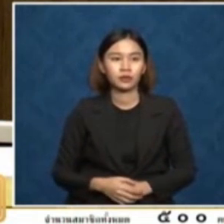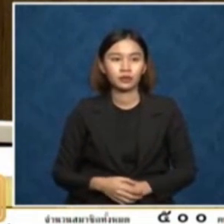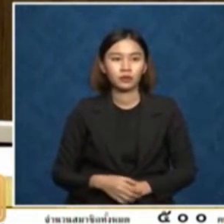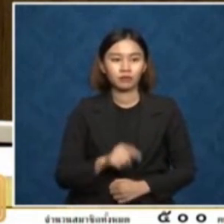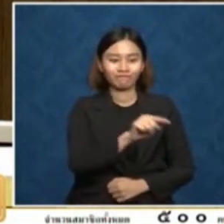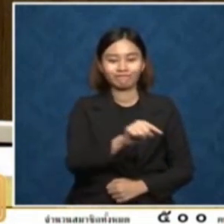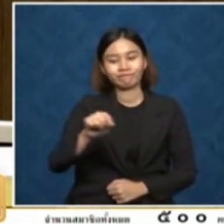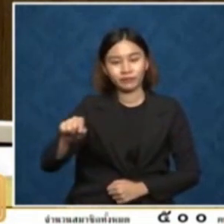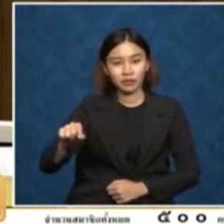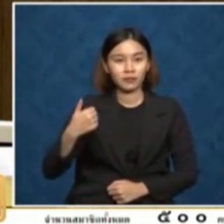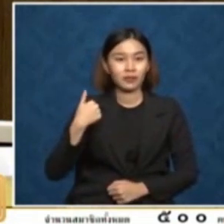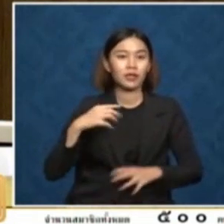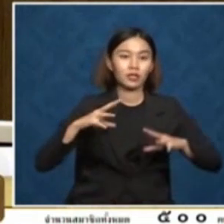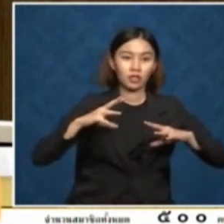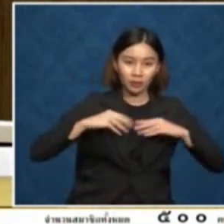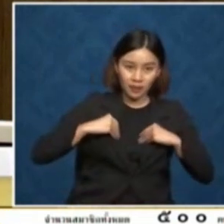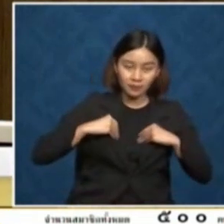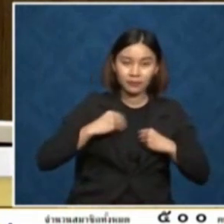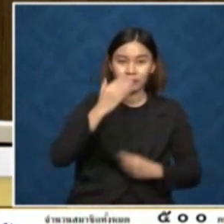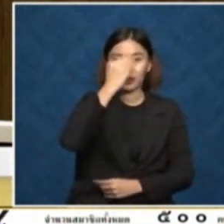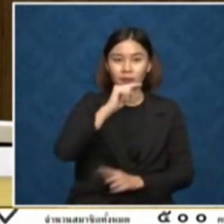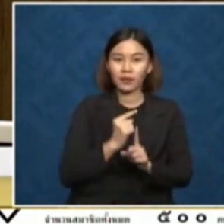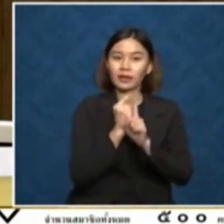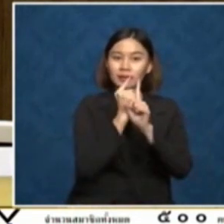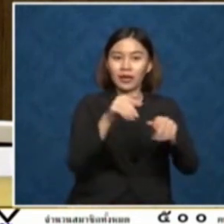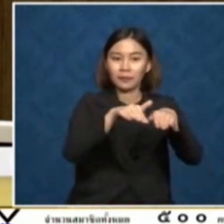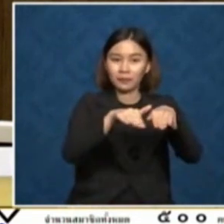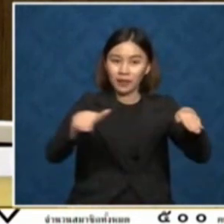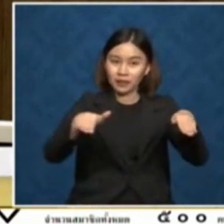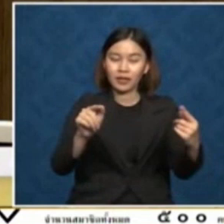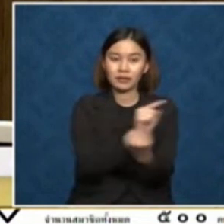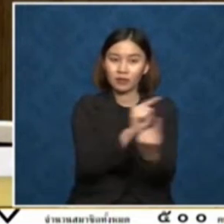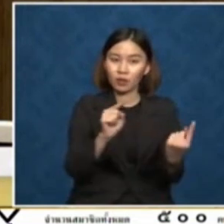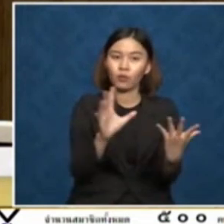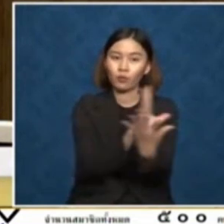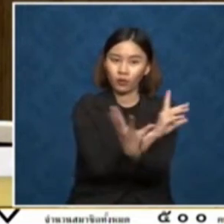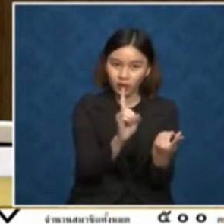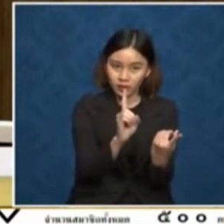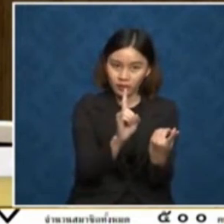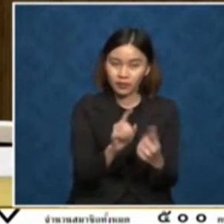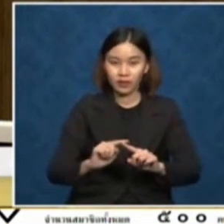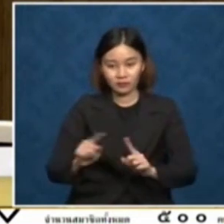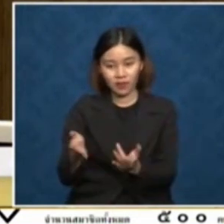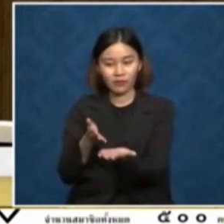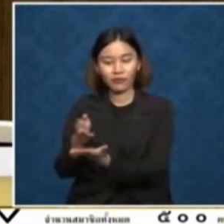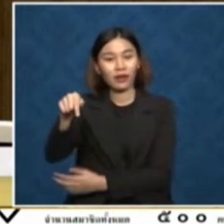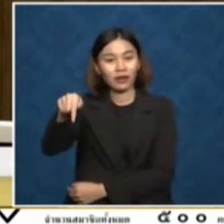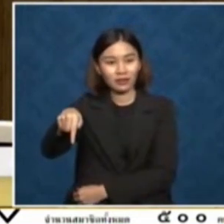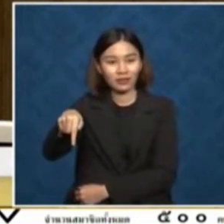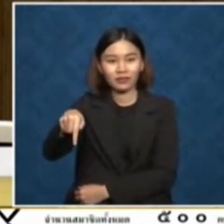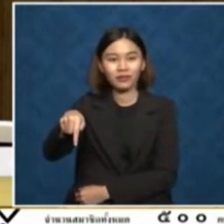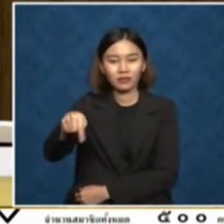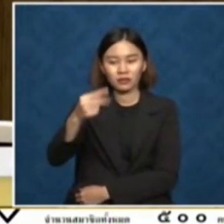ที่ต่างฝ่ายหนึ่งได้รับการยอมรับเพราะเป็นไปตามมาตรฐานของสังคมและวัฒนธรรมแต่อีกฝ่